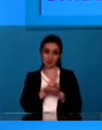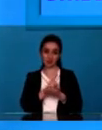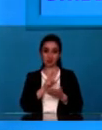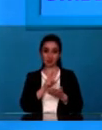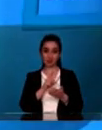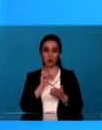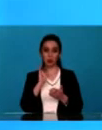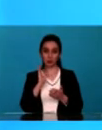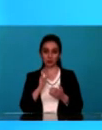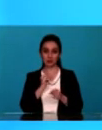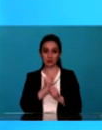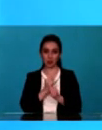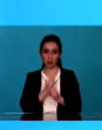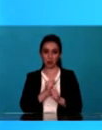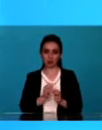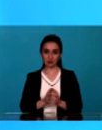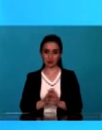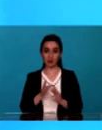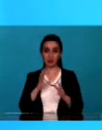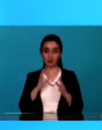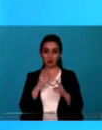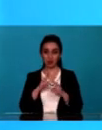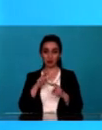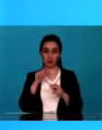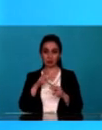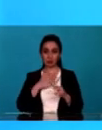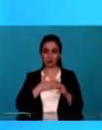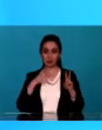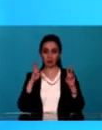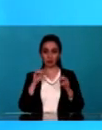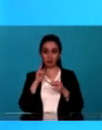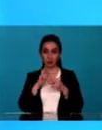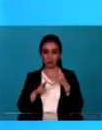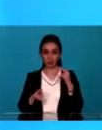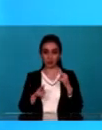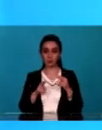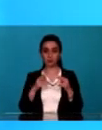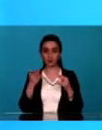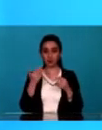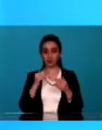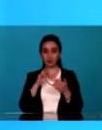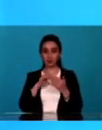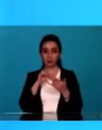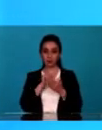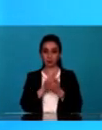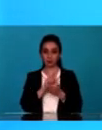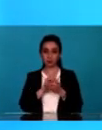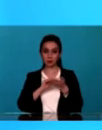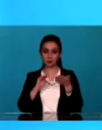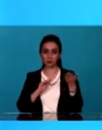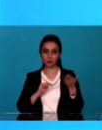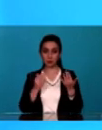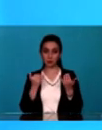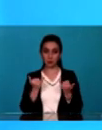будет работать. На этом тема нашего урока подходит к концу. Давайте запишем домашнее задание.